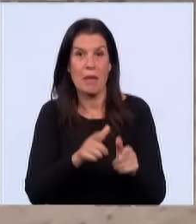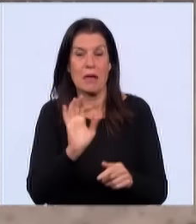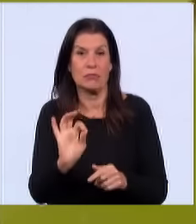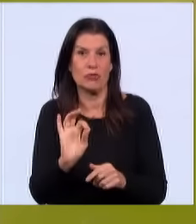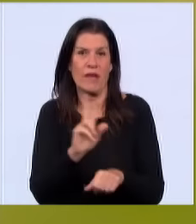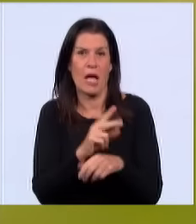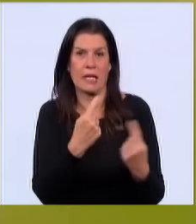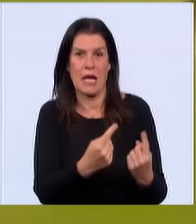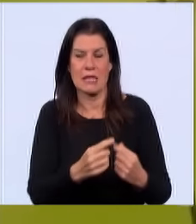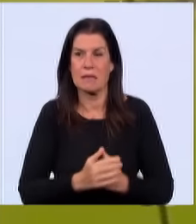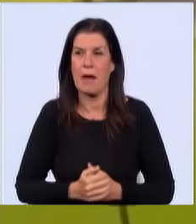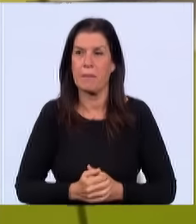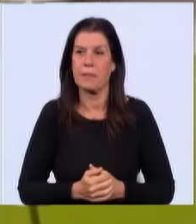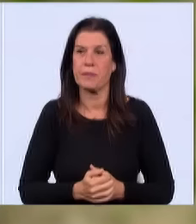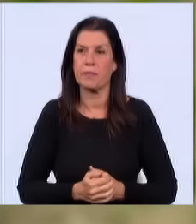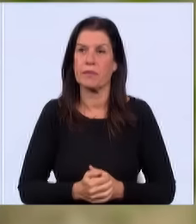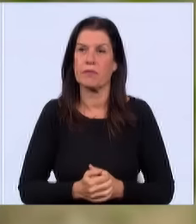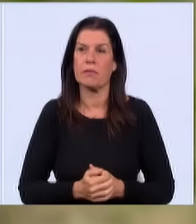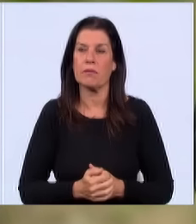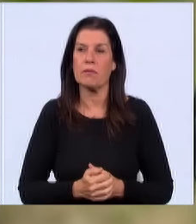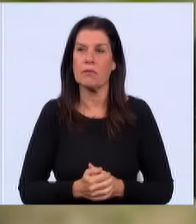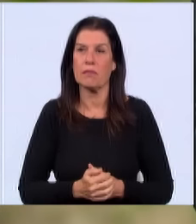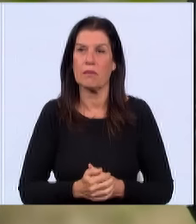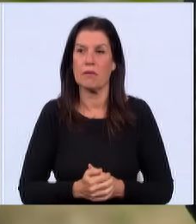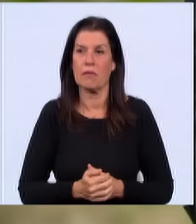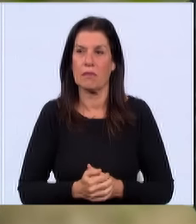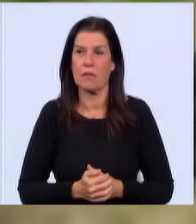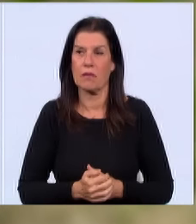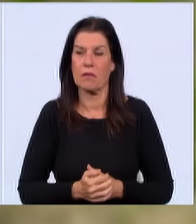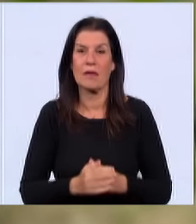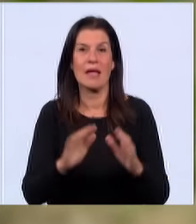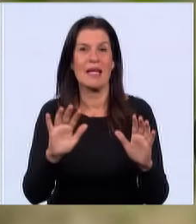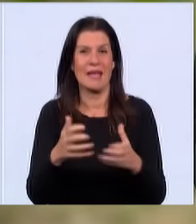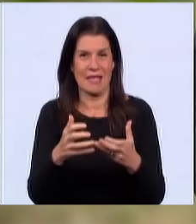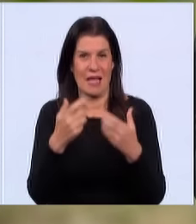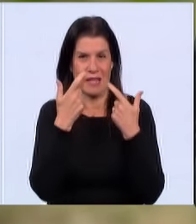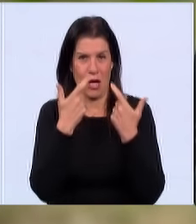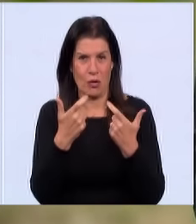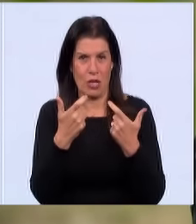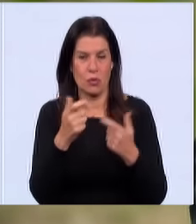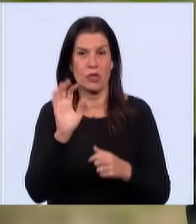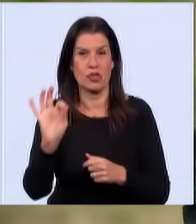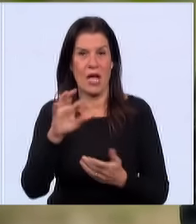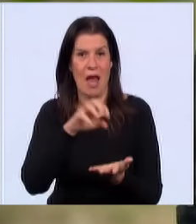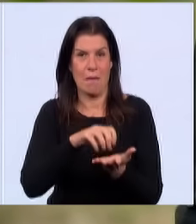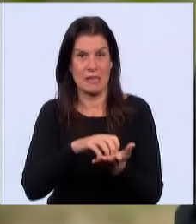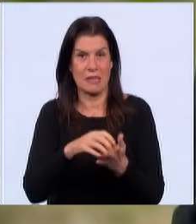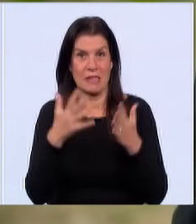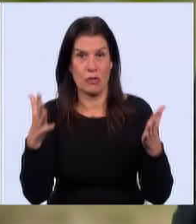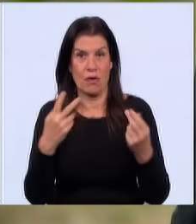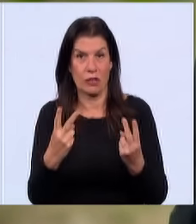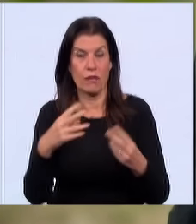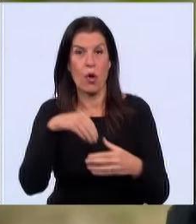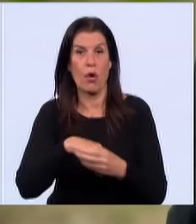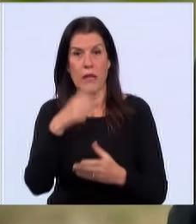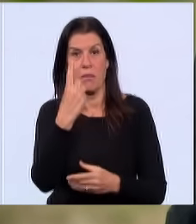לפני שבוע הייתה אוגדת עזה. כיתת הכוננות של הבסיס הגדול והחשוב כוללת מפקד וארבעה חיילים